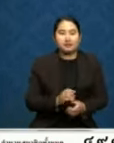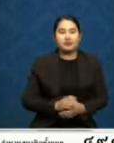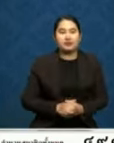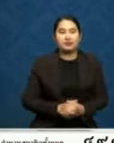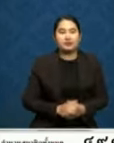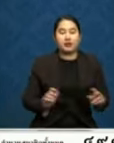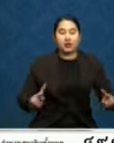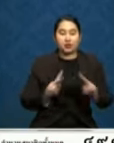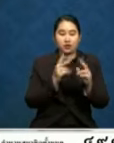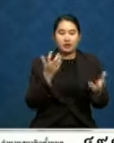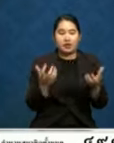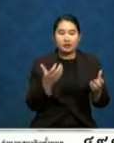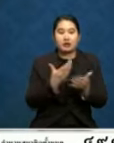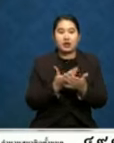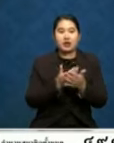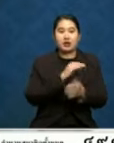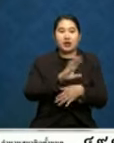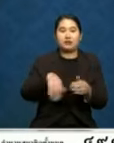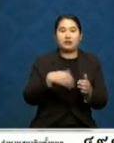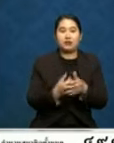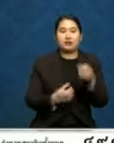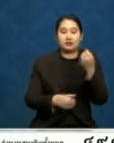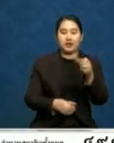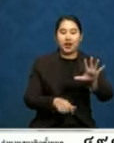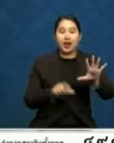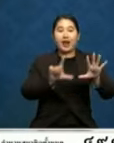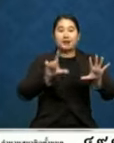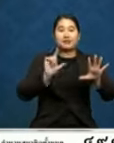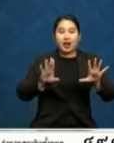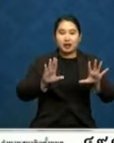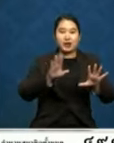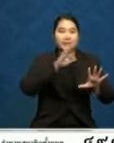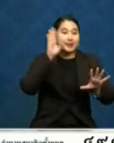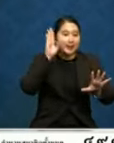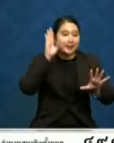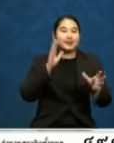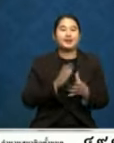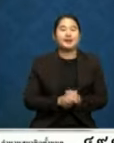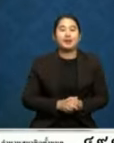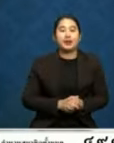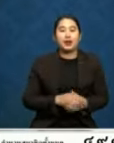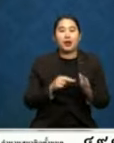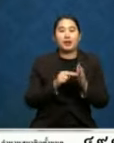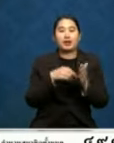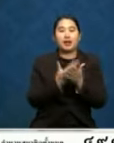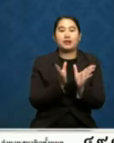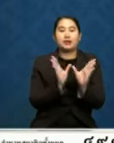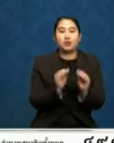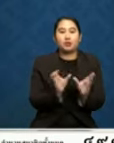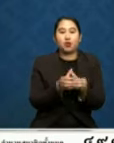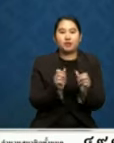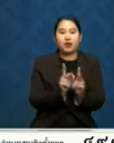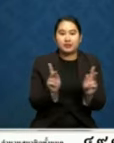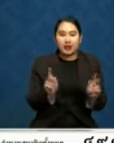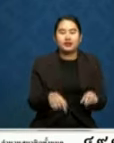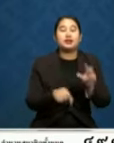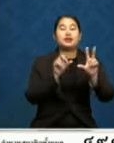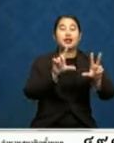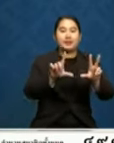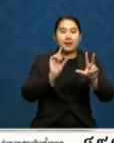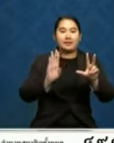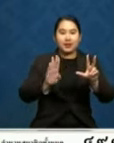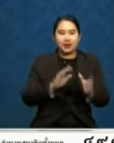ทรวงยุติธรรมตั้งงบประมาณไว้ทั้งหมด15ล้านบาทเศษตัวเลขกลมๆนะครับเป็นเบี้ยประชุมคณะกรรมการ3ล้านบาทเ